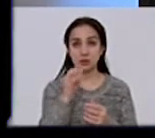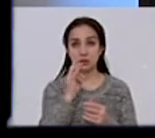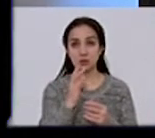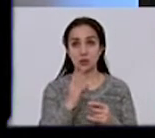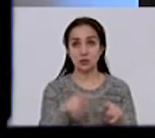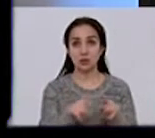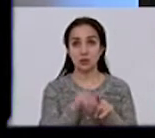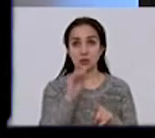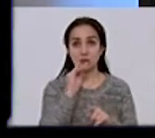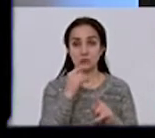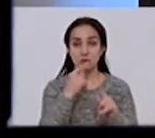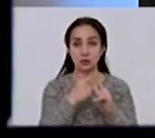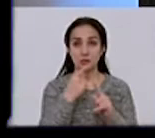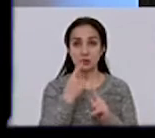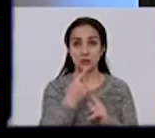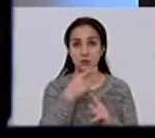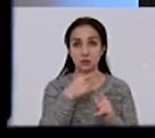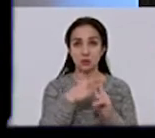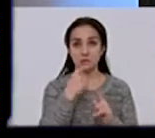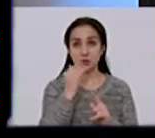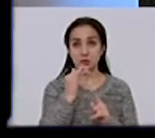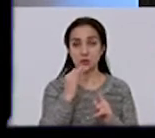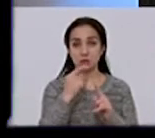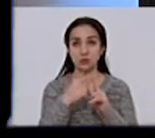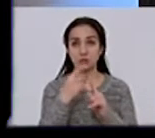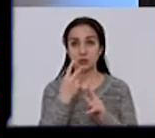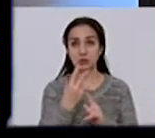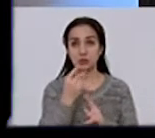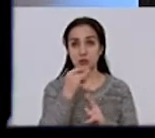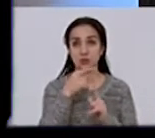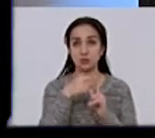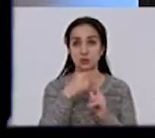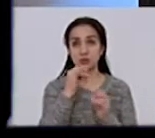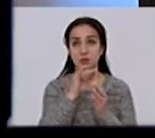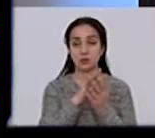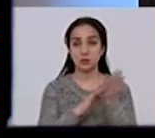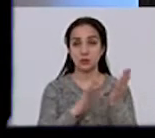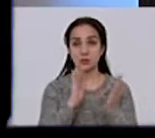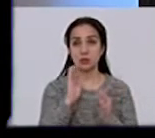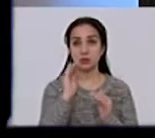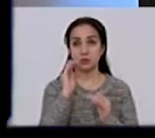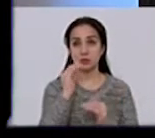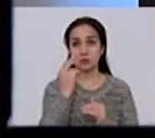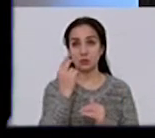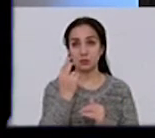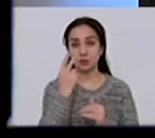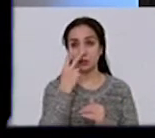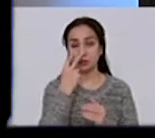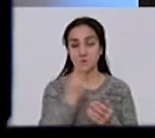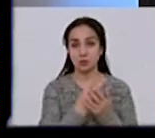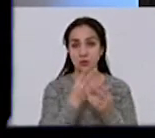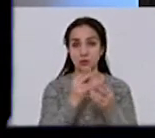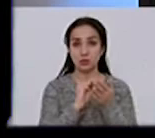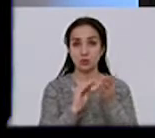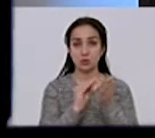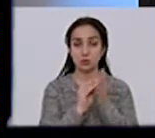içide fx 1 virus fx 2 ve hakeza fb korunuşu da yazıp olamız.